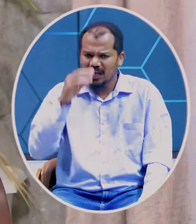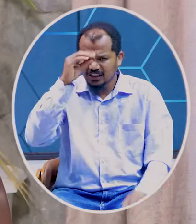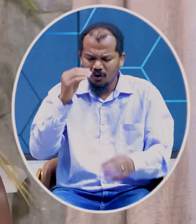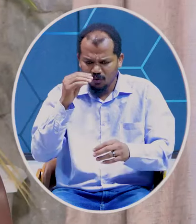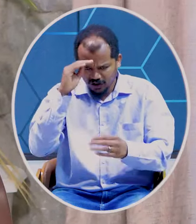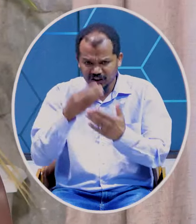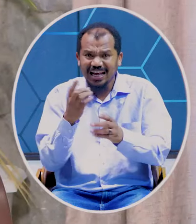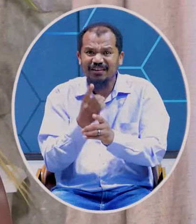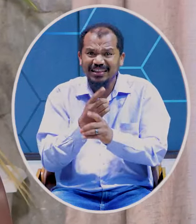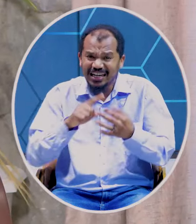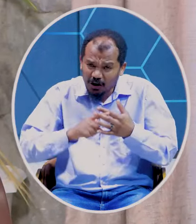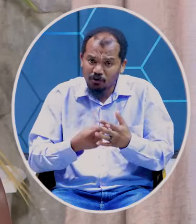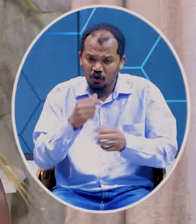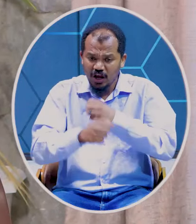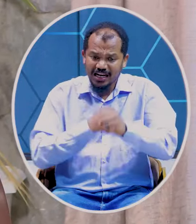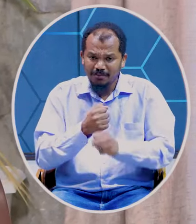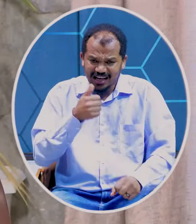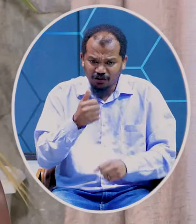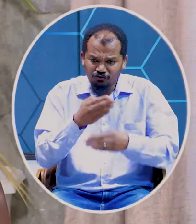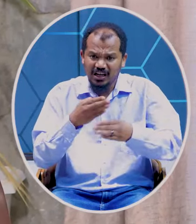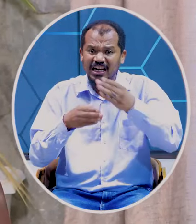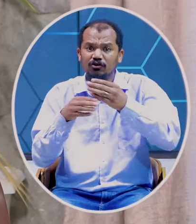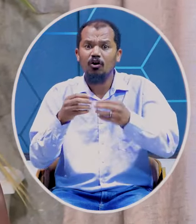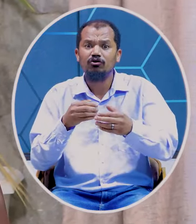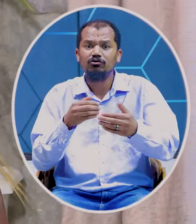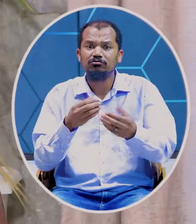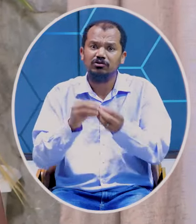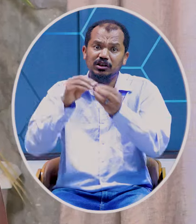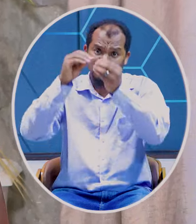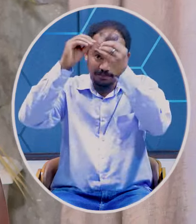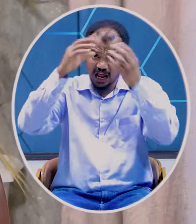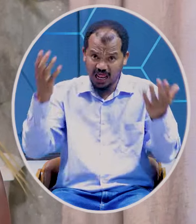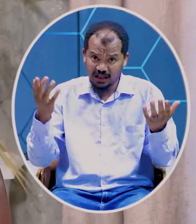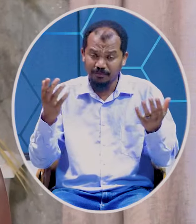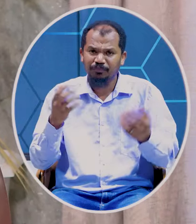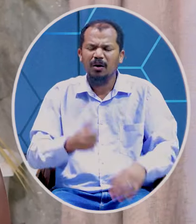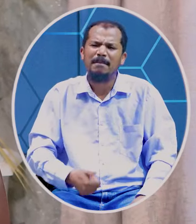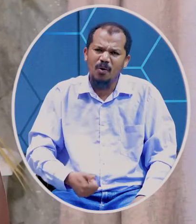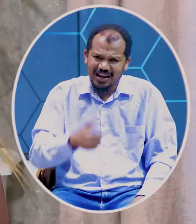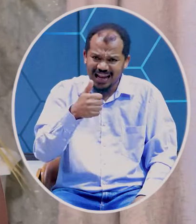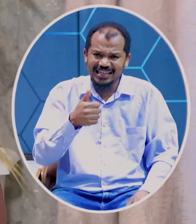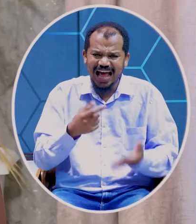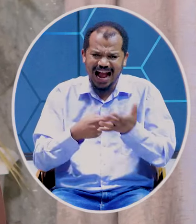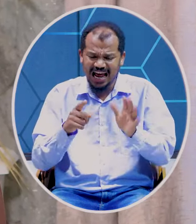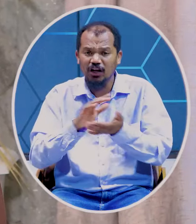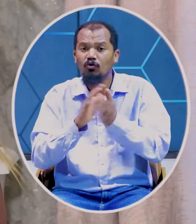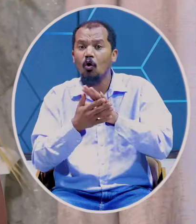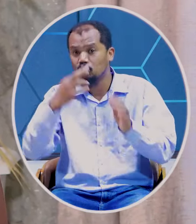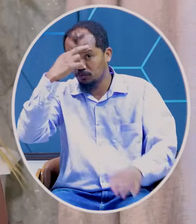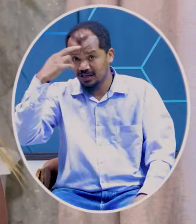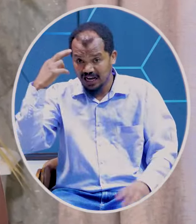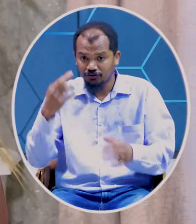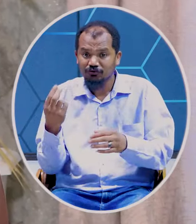ልጅ ከተፈጠረ ጀምሮ እድሜው ራሱ ደረጃውን ጠብቆ ይጨምራል ይሄዳልና በዋናነት አጋላጭ